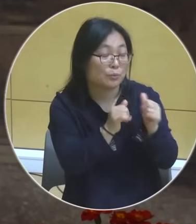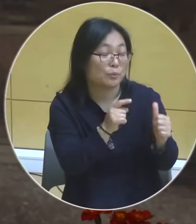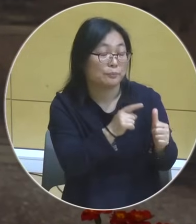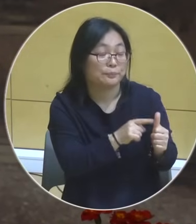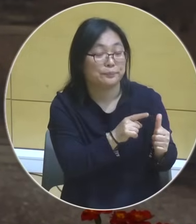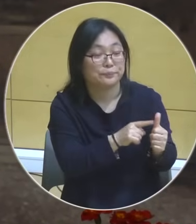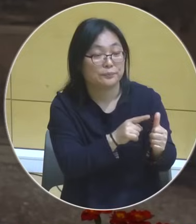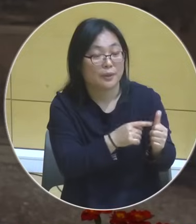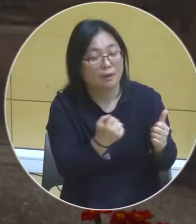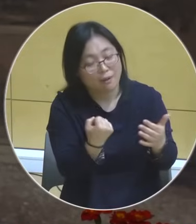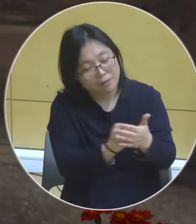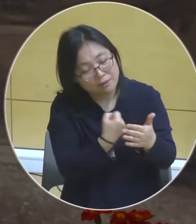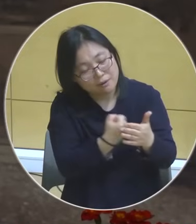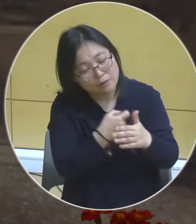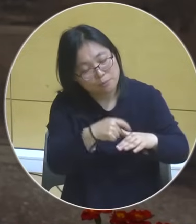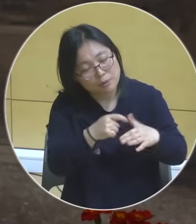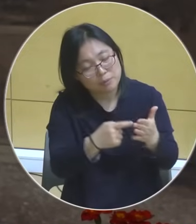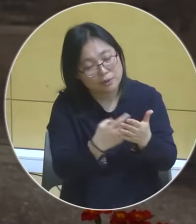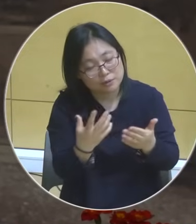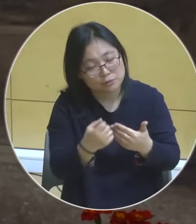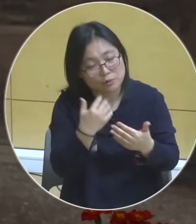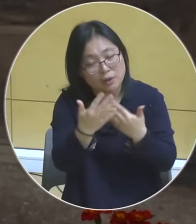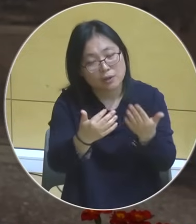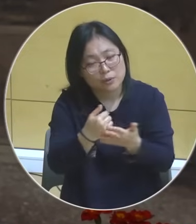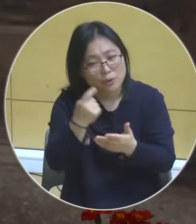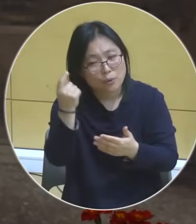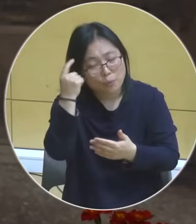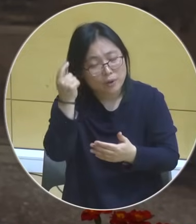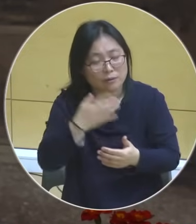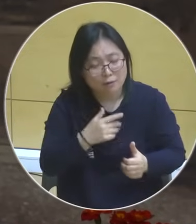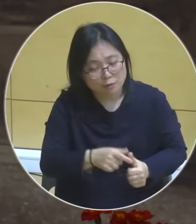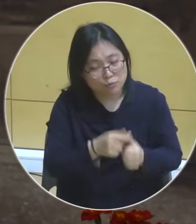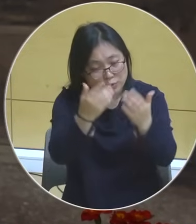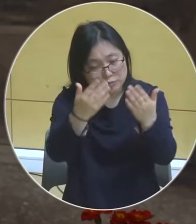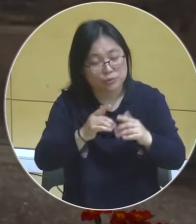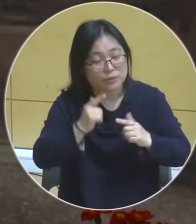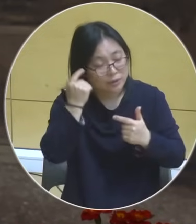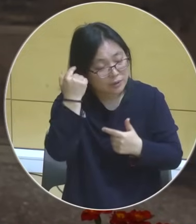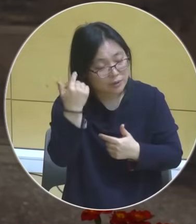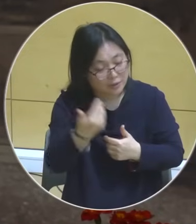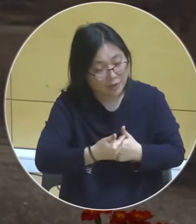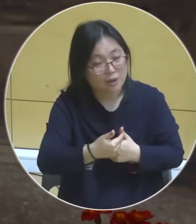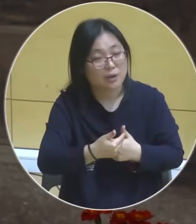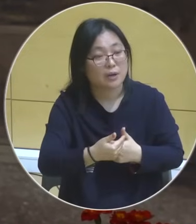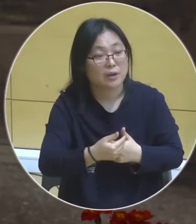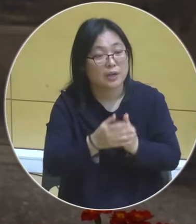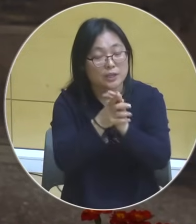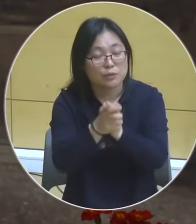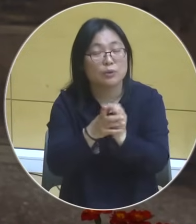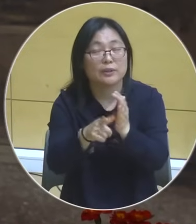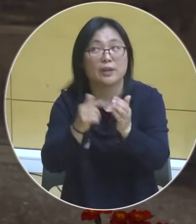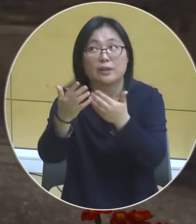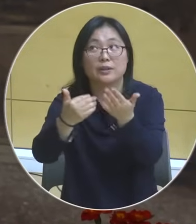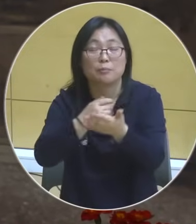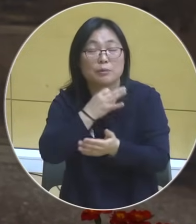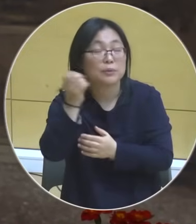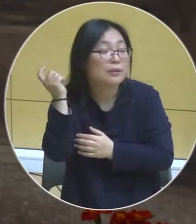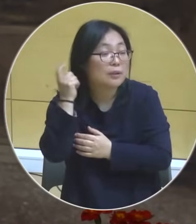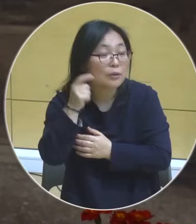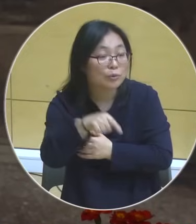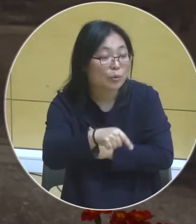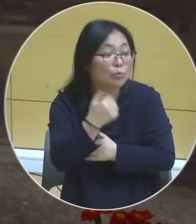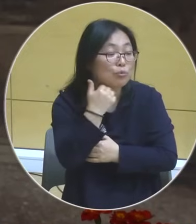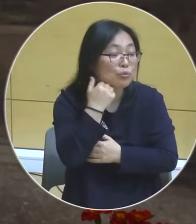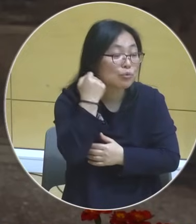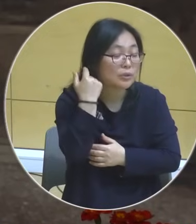그런 안타까움을 가지고 하나님 왜 나를 빨리 구해주지 않습니까 하는 어느 날 자기 마음속에 하나님의 음성이 들렸습니다. 너는